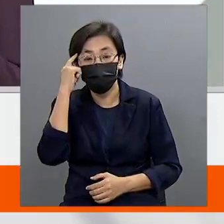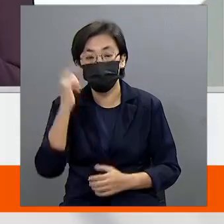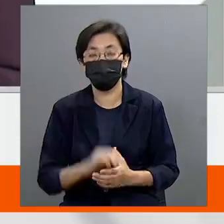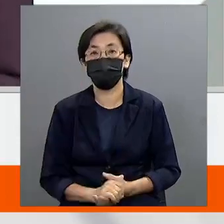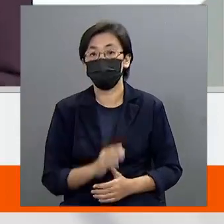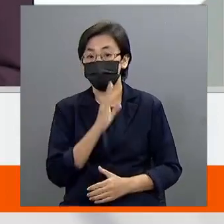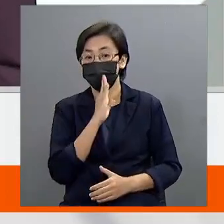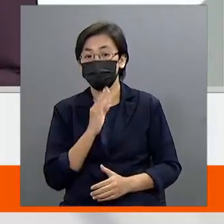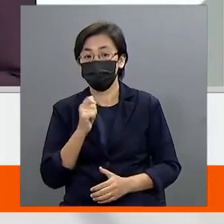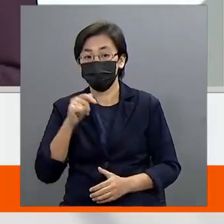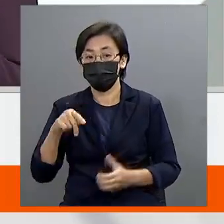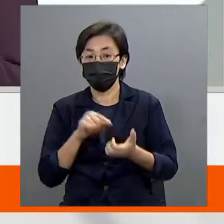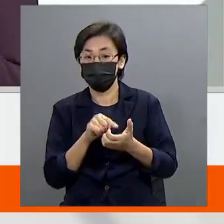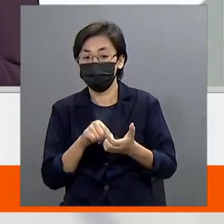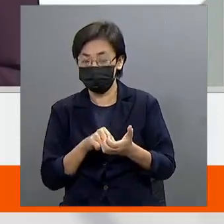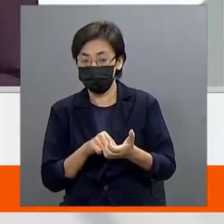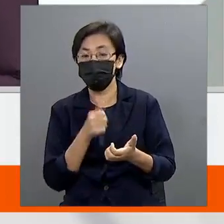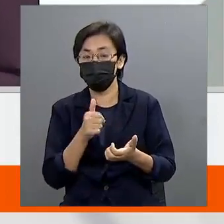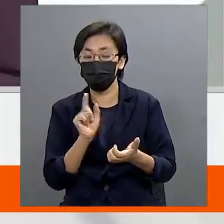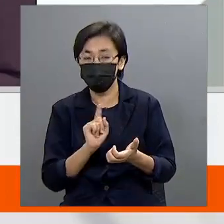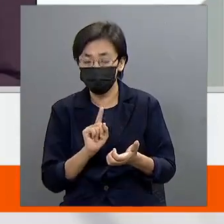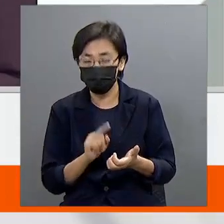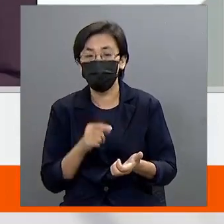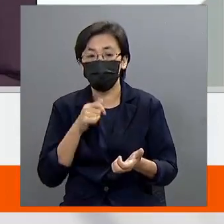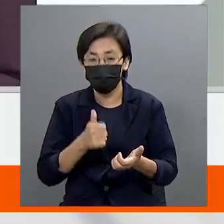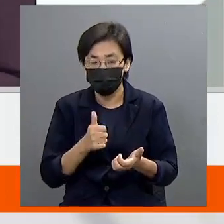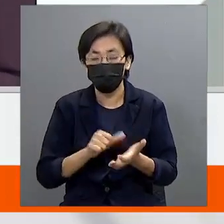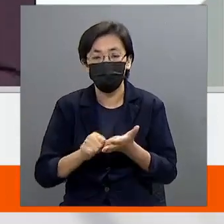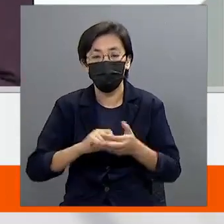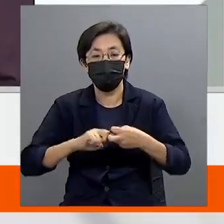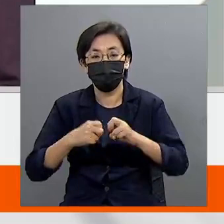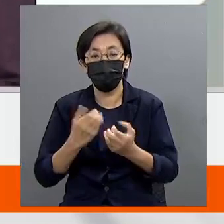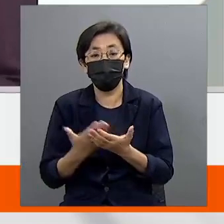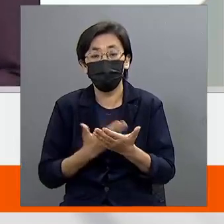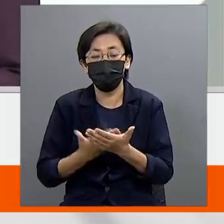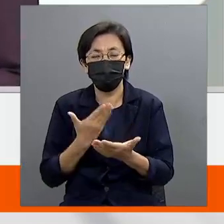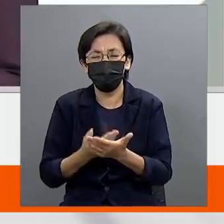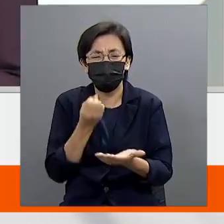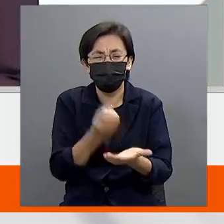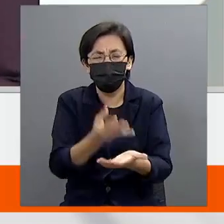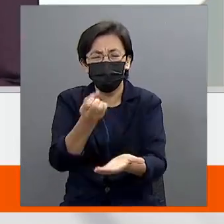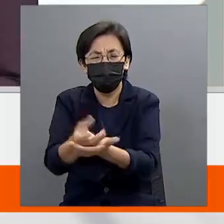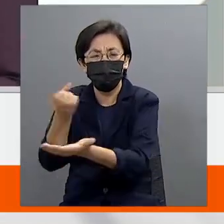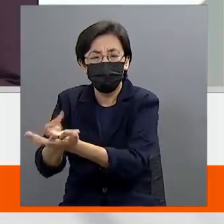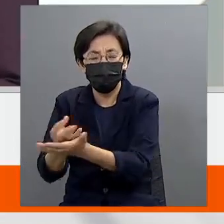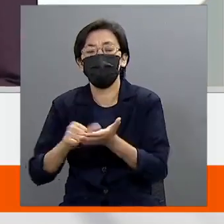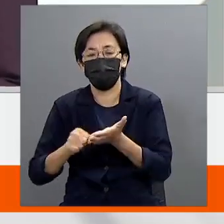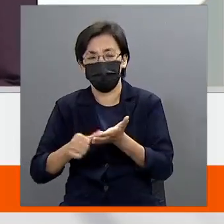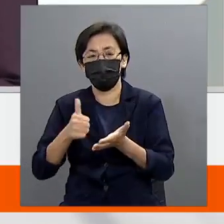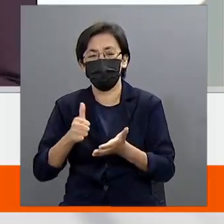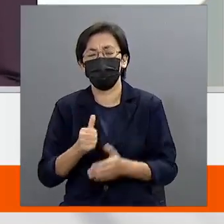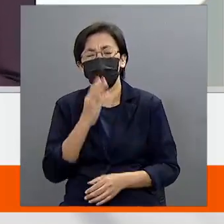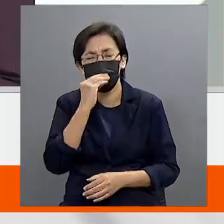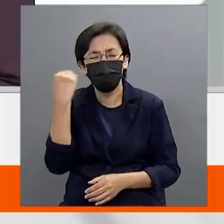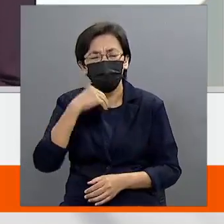าจะให้ผลดีในลักษณะของการแก้ไขปัญหาราคาสลากที่มันแพงจนบ่นกันมานานแต่มันแก้ไม่ได้สัก